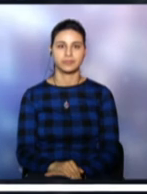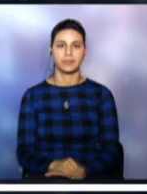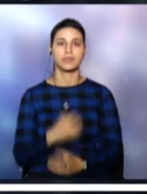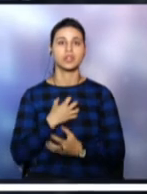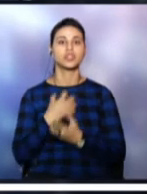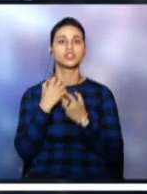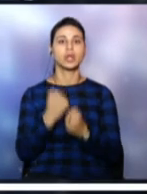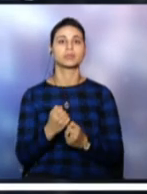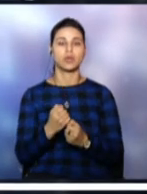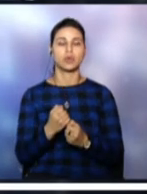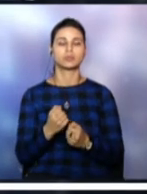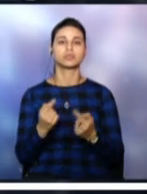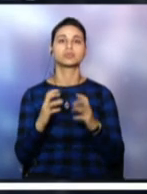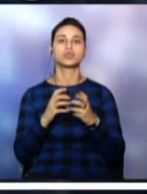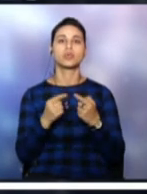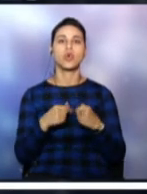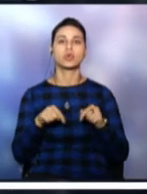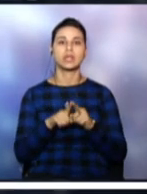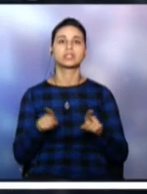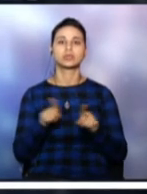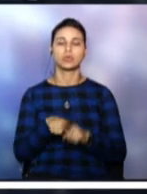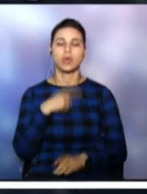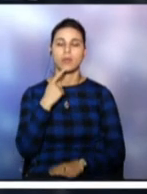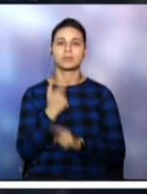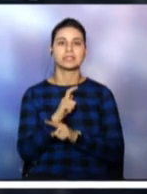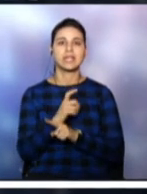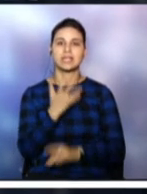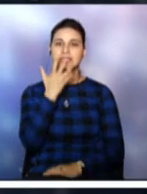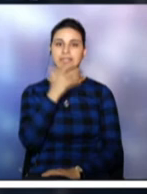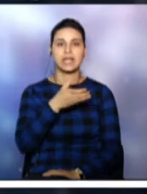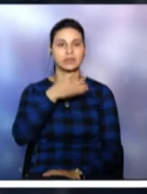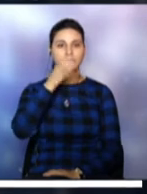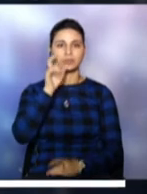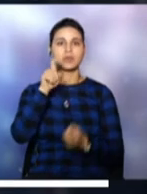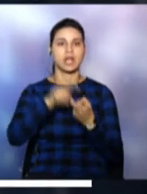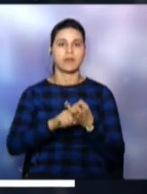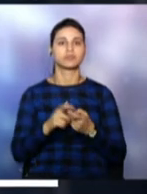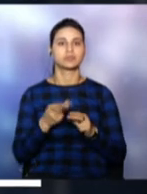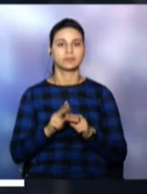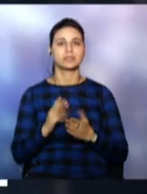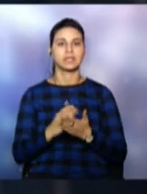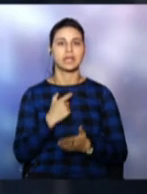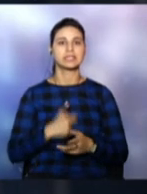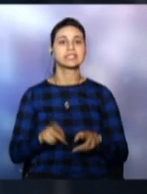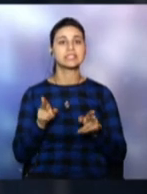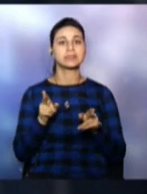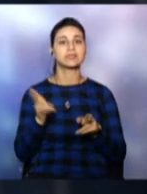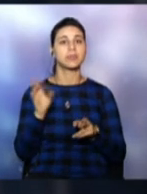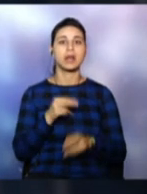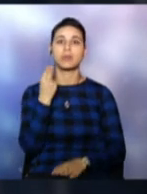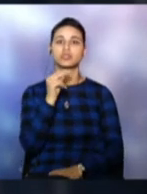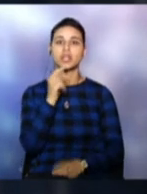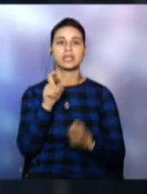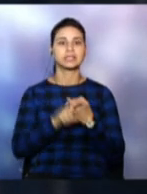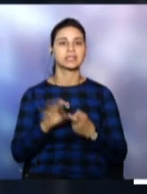ჯანმრთელობის მსოფლიო ორგანიზაცია ასევე ადასტურებს ზედმეტად ცხელი სასმელების მიღების კავშირს კიბოსთან, თუმცა მათი კვლევა ჩაის არ